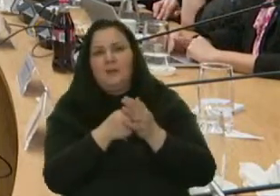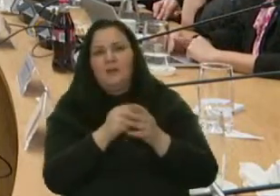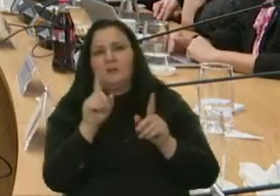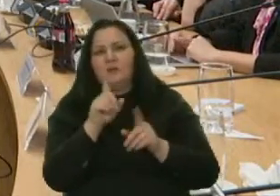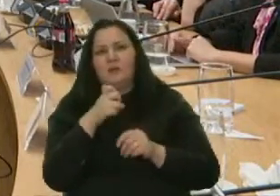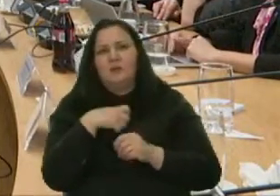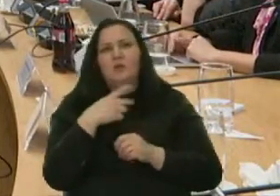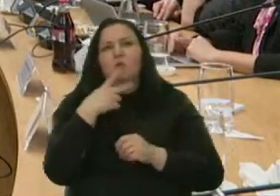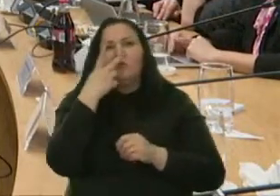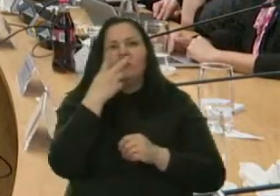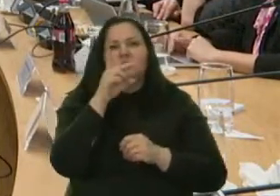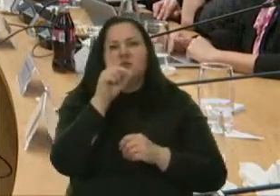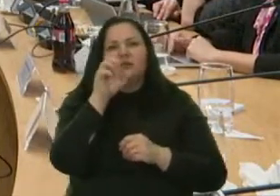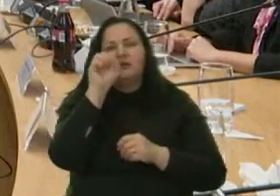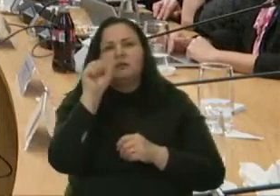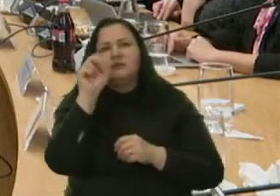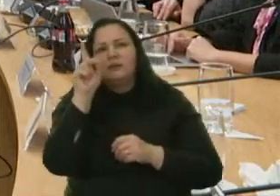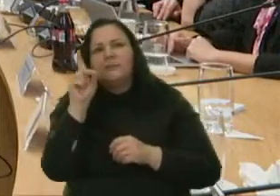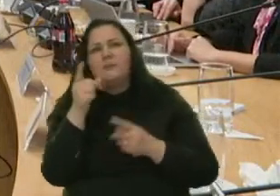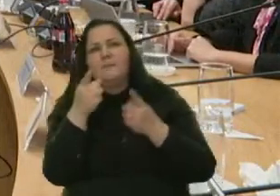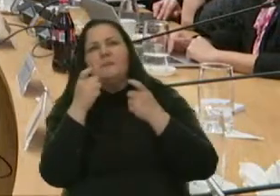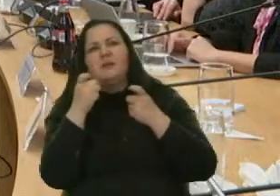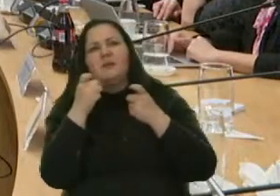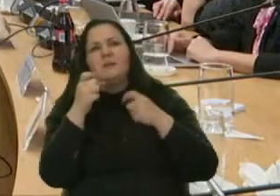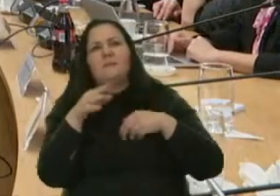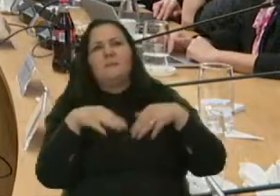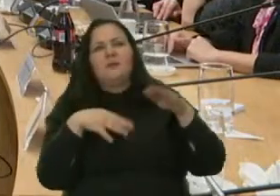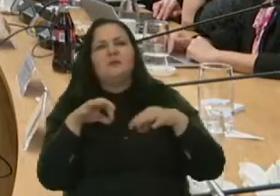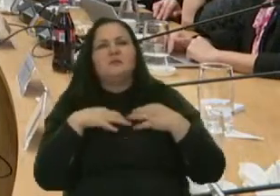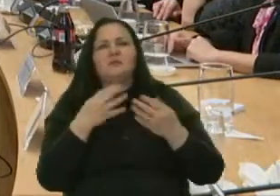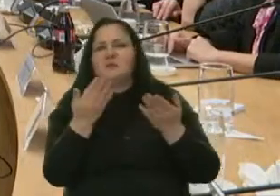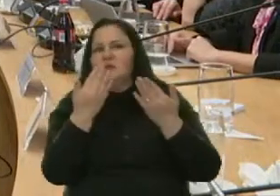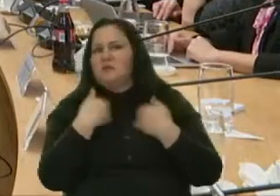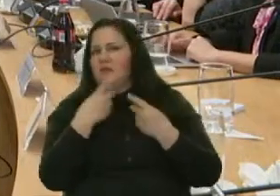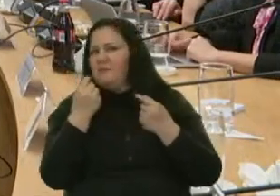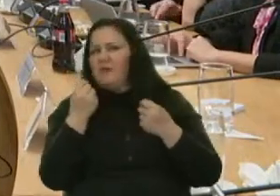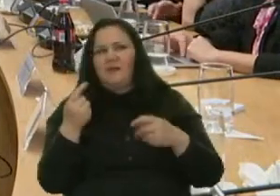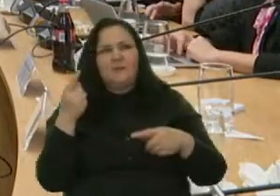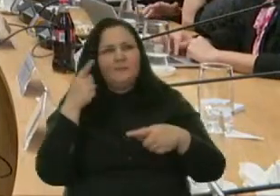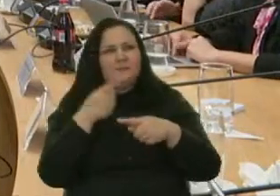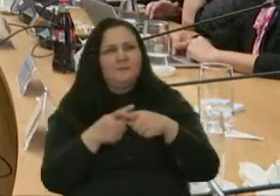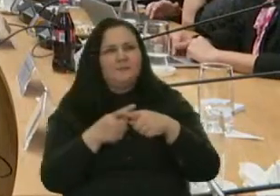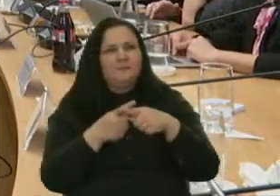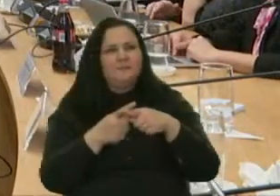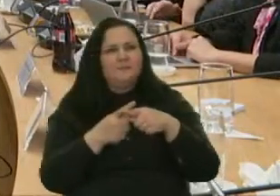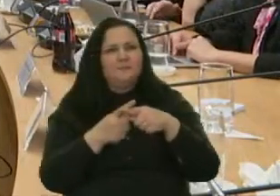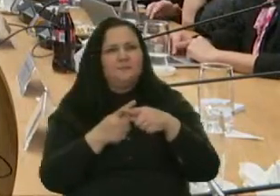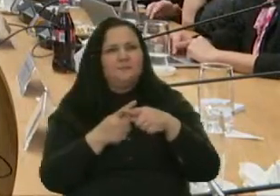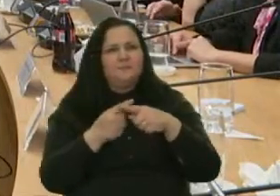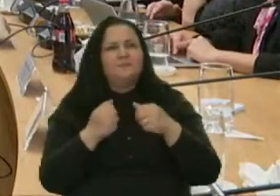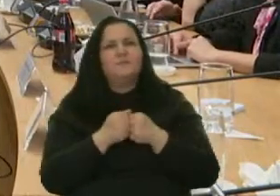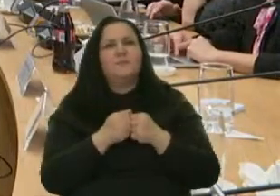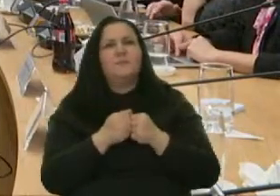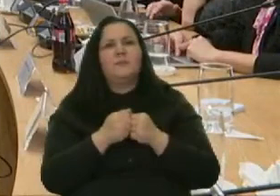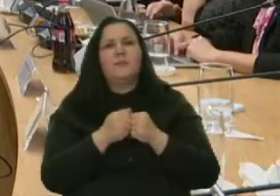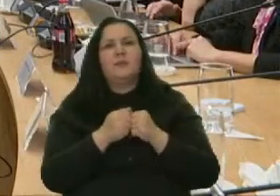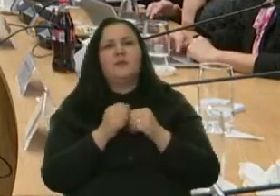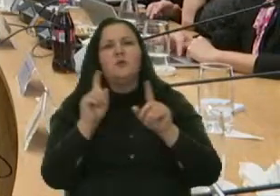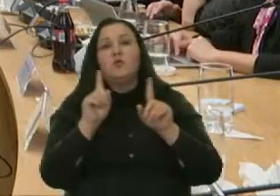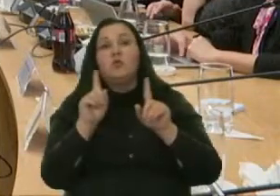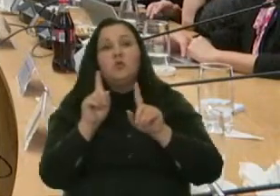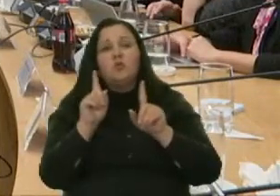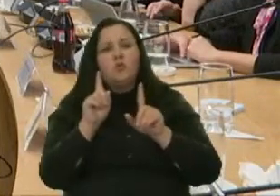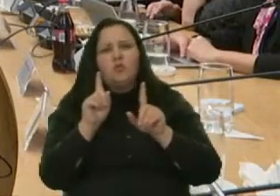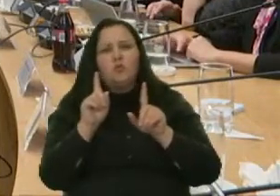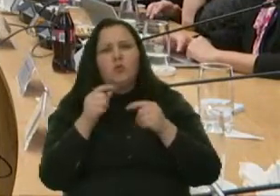văd DSP ul să ă prin Ministerul Sănătății să ne dea niciun ban în plus Pet bani Nu să mi dea în plus să mă lase pe